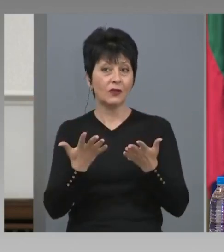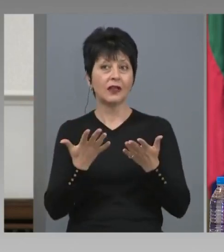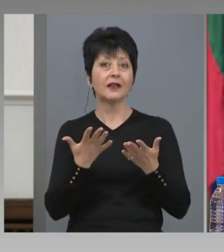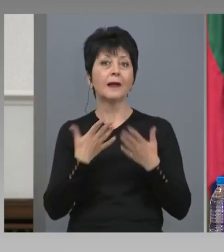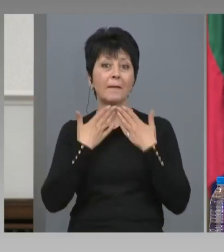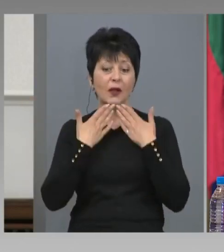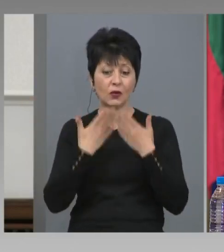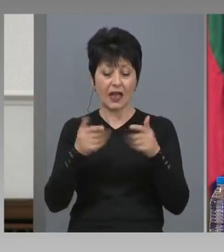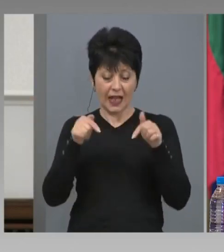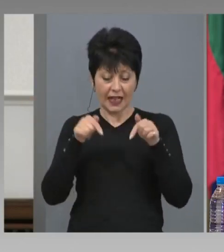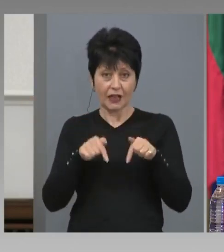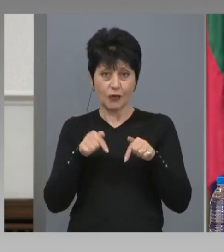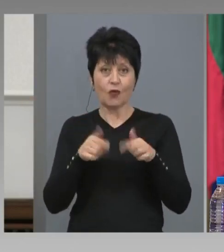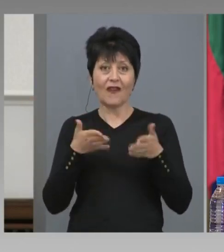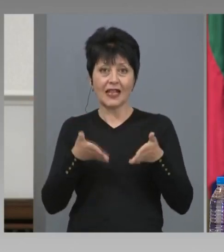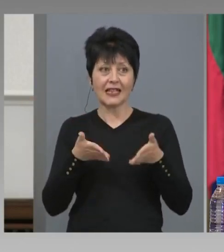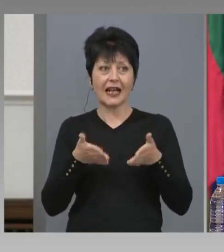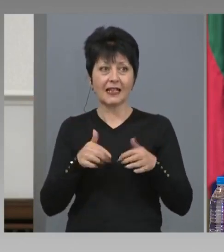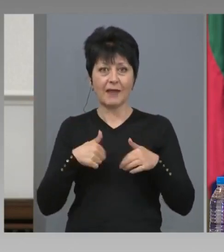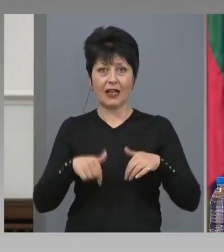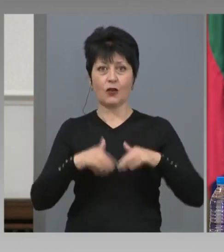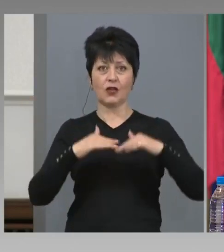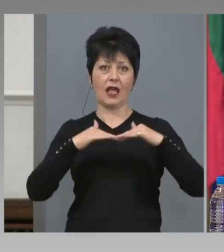този етап, който сме днес.